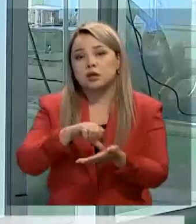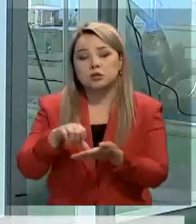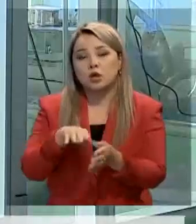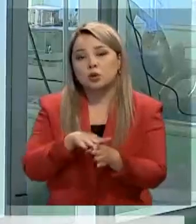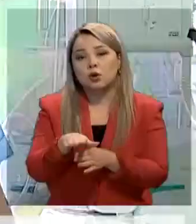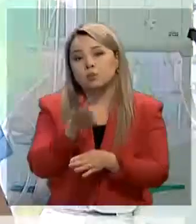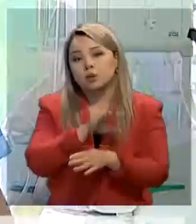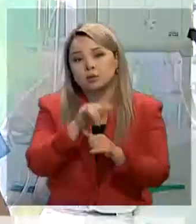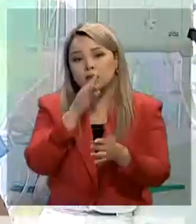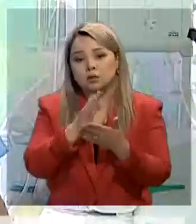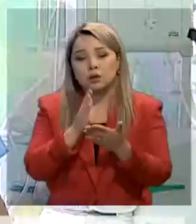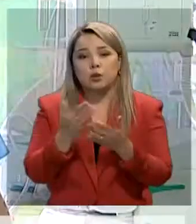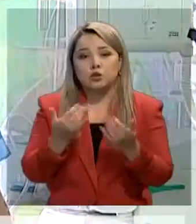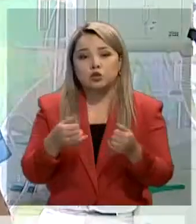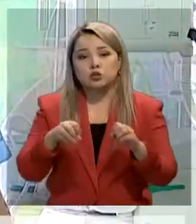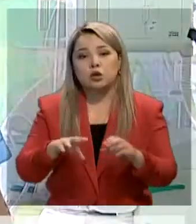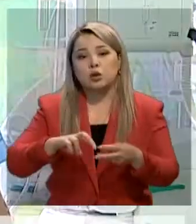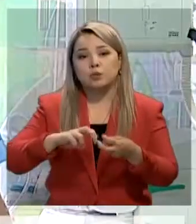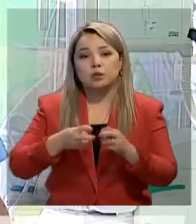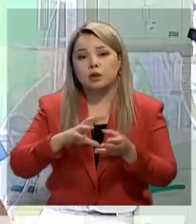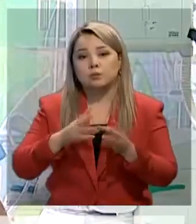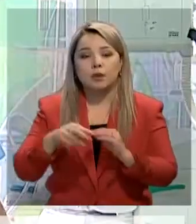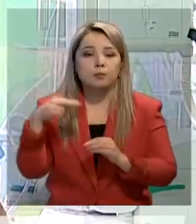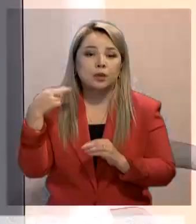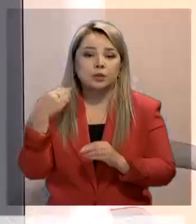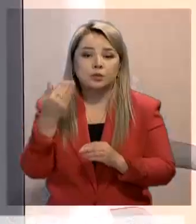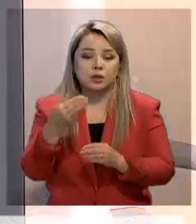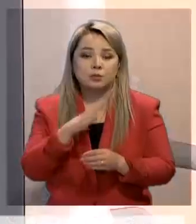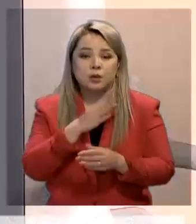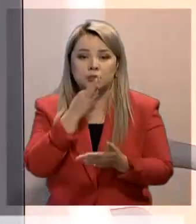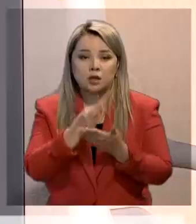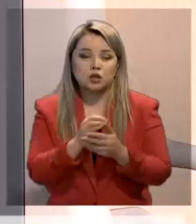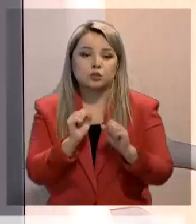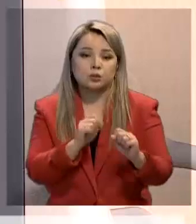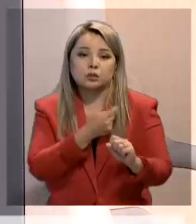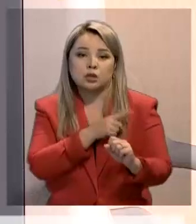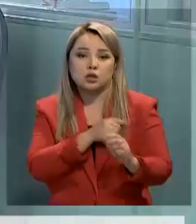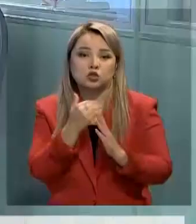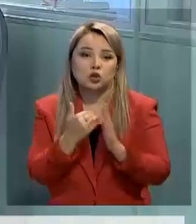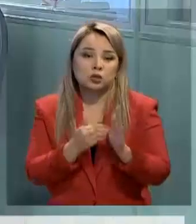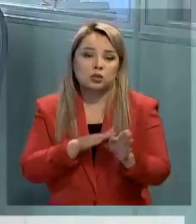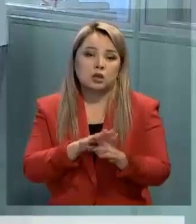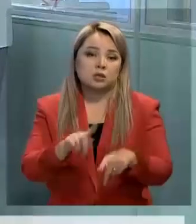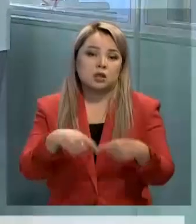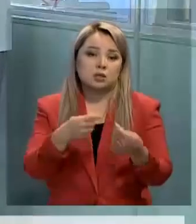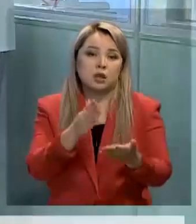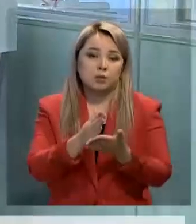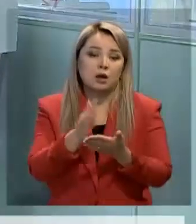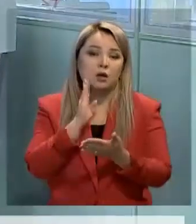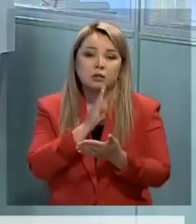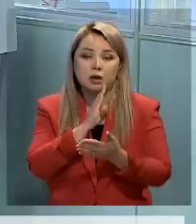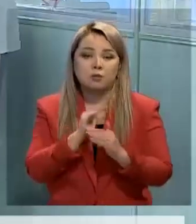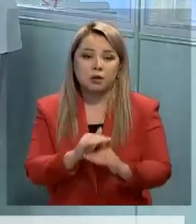толық пайдалана алмайды. Мәселені шешу үшін президент үкіметке медициналық сақтандыру жүйесін жетілдіруді тапсырды. Ана мен